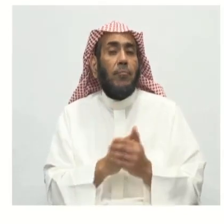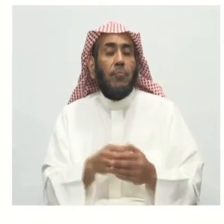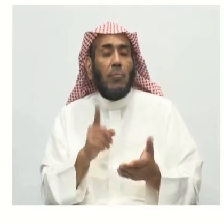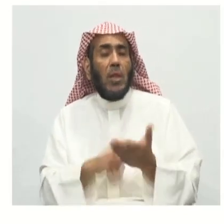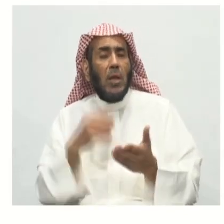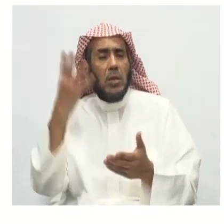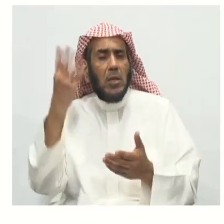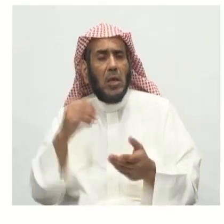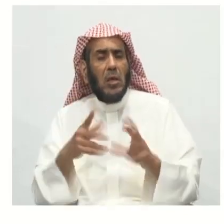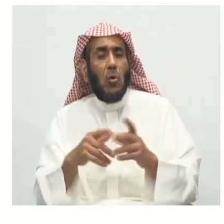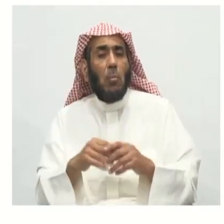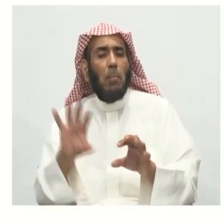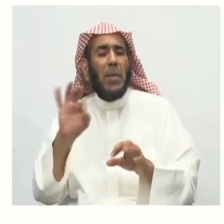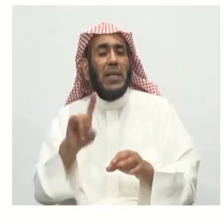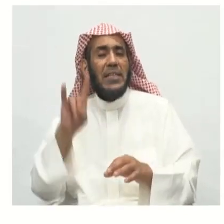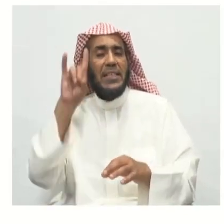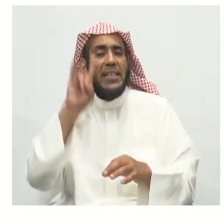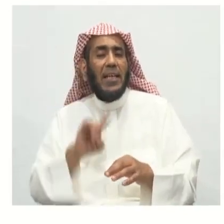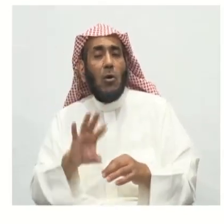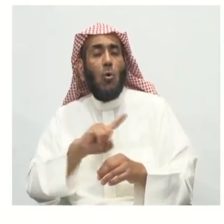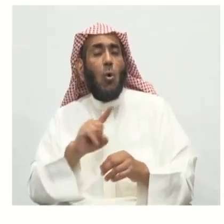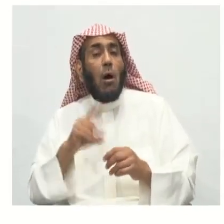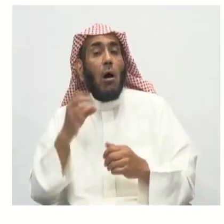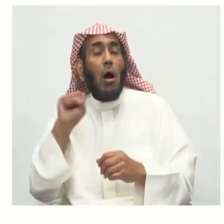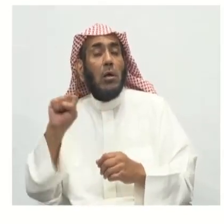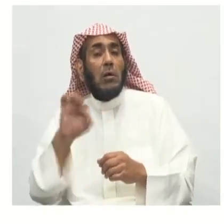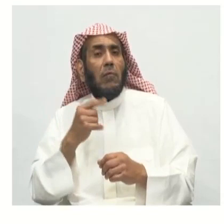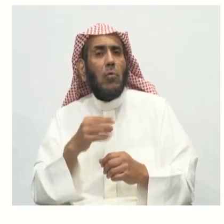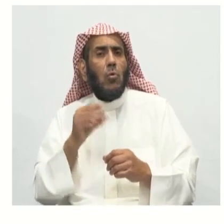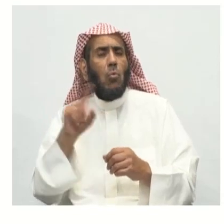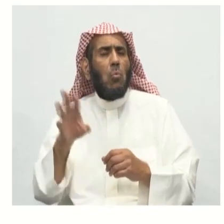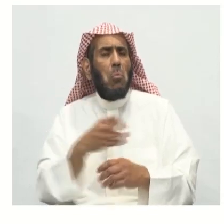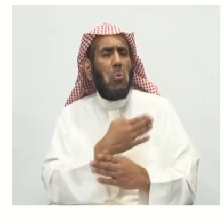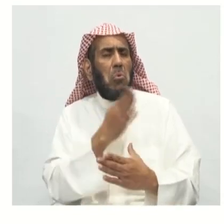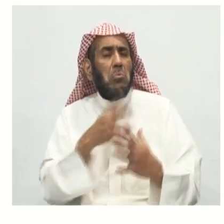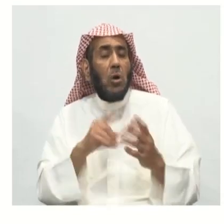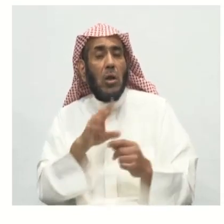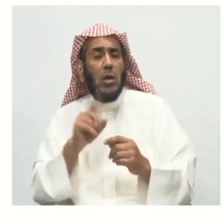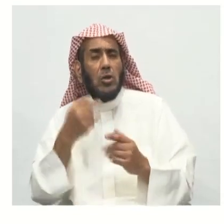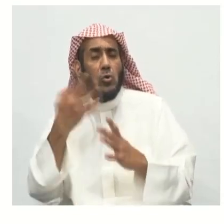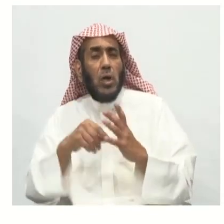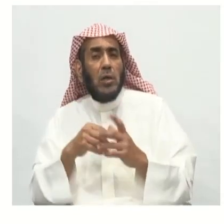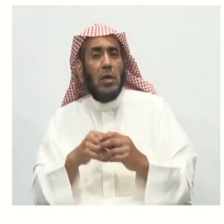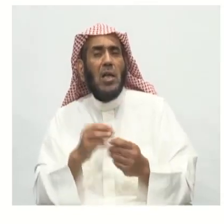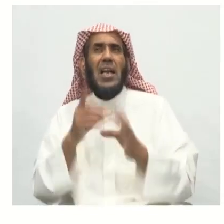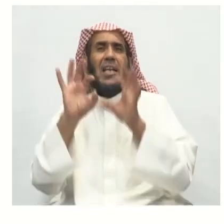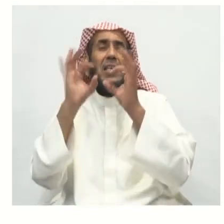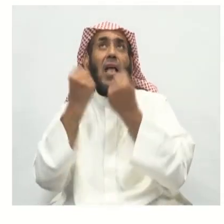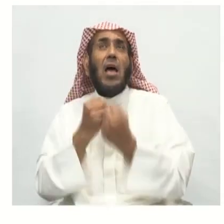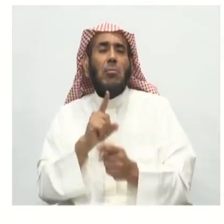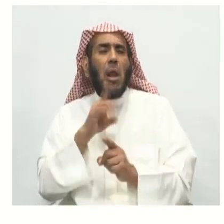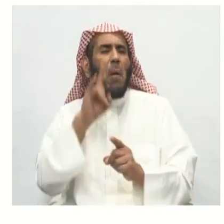النسيان قد يكون من الشيطان ولا سما في الامور المشروعه فلذا شرعت الاستعاذه بالله